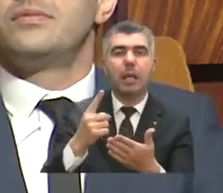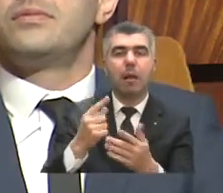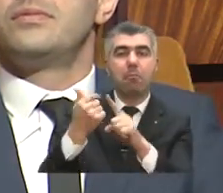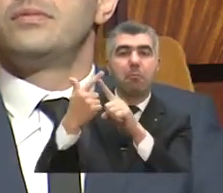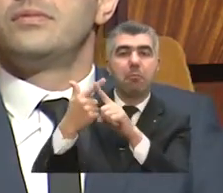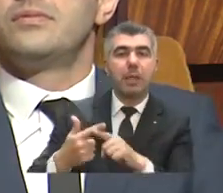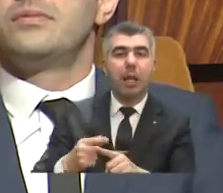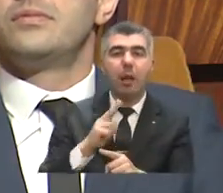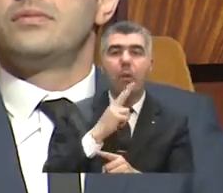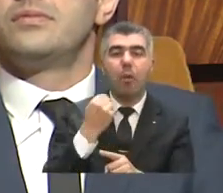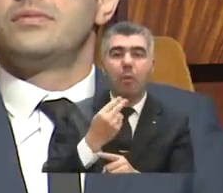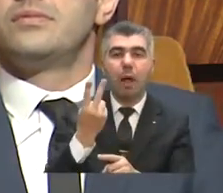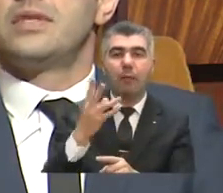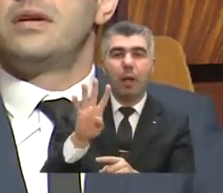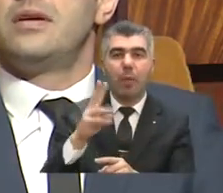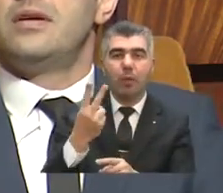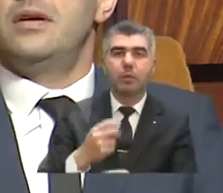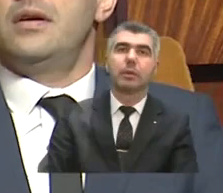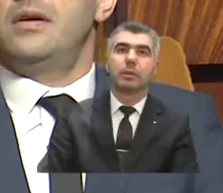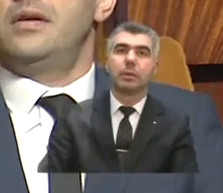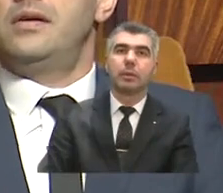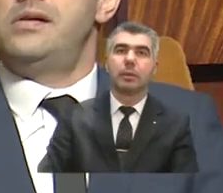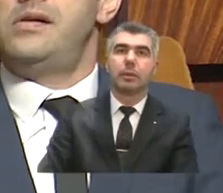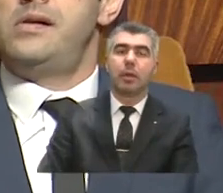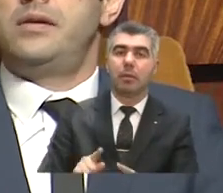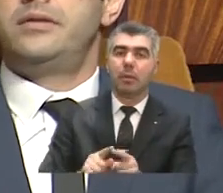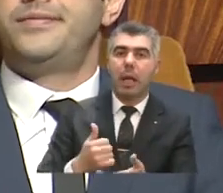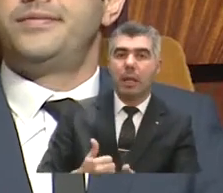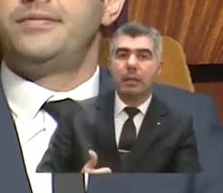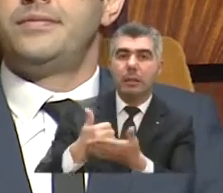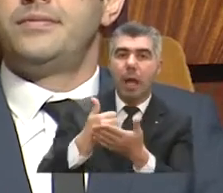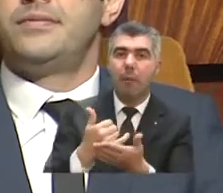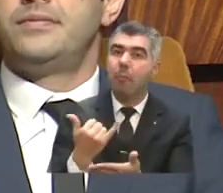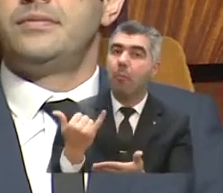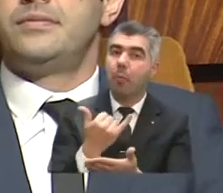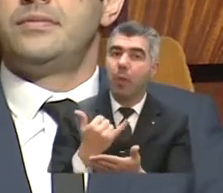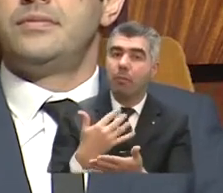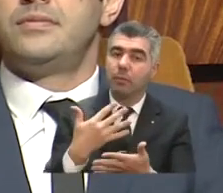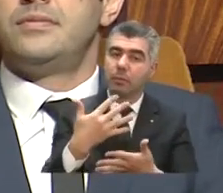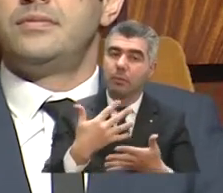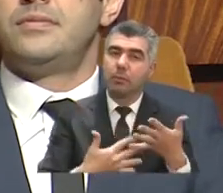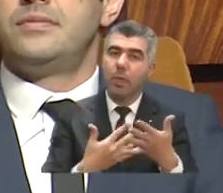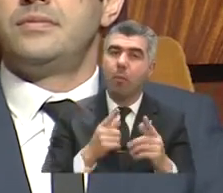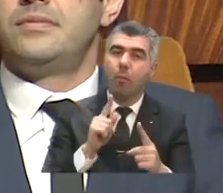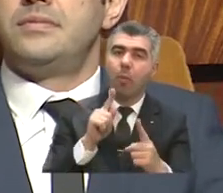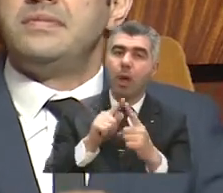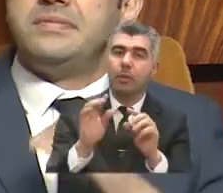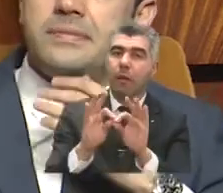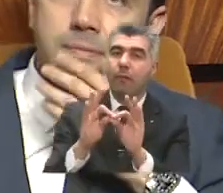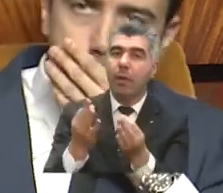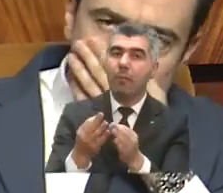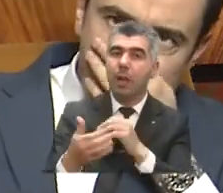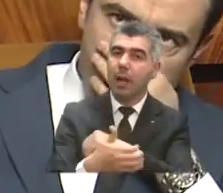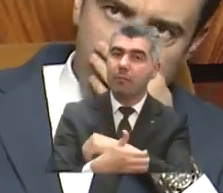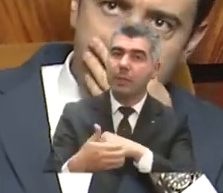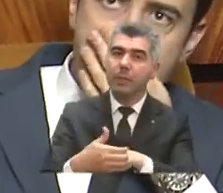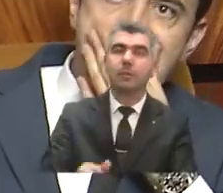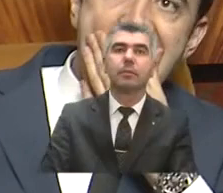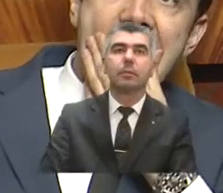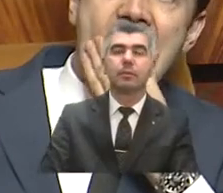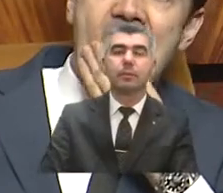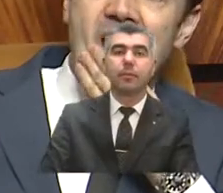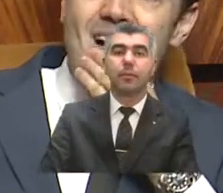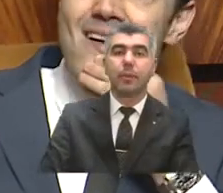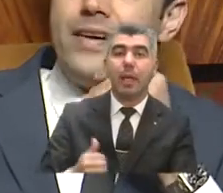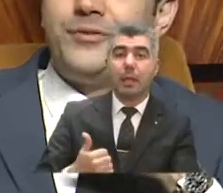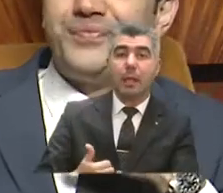2024 وهذه الميزانيه غادي تزاد. هذه الانظمه ديال الدعم مهمه جدا وموجهه للاسر في وضعيات هشاشه. التمويل ديال